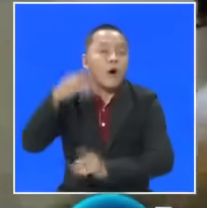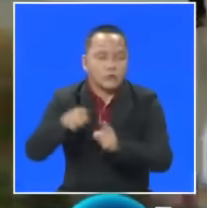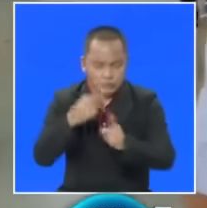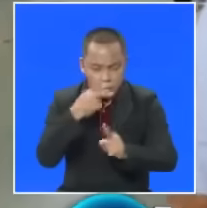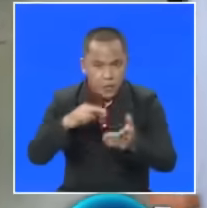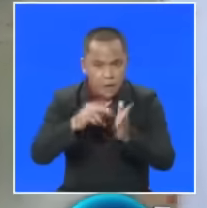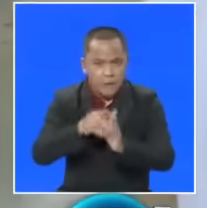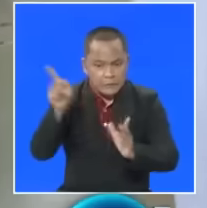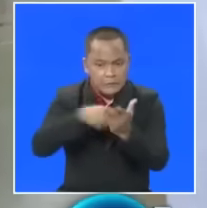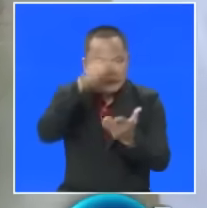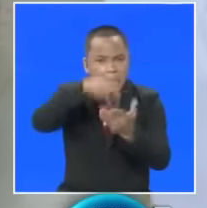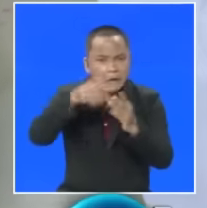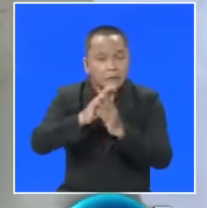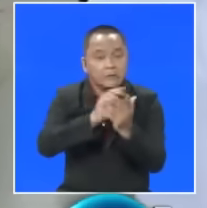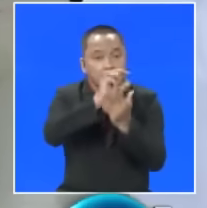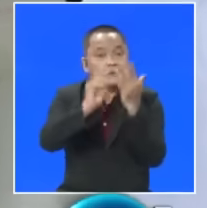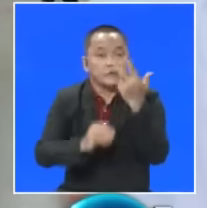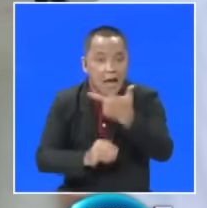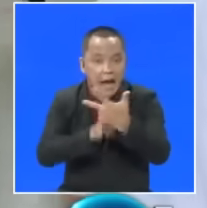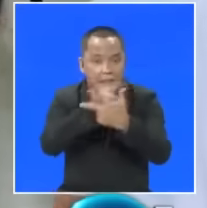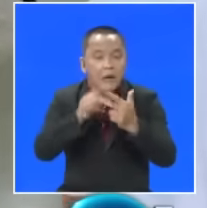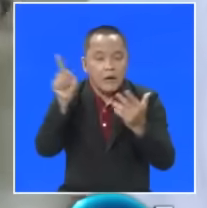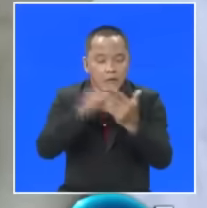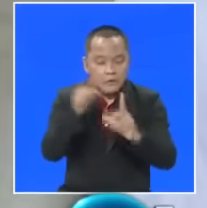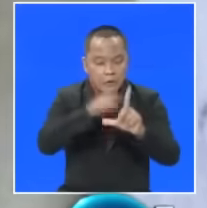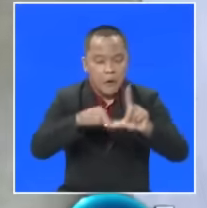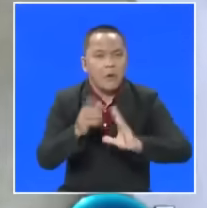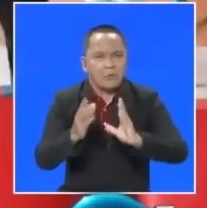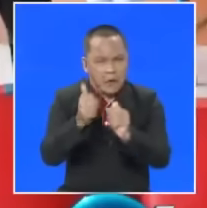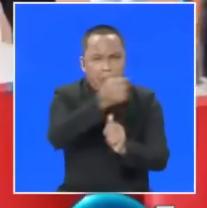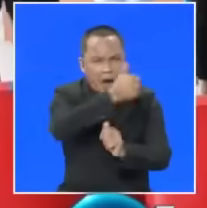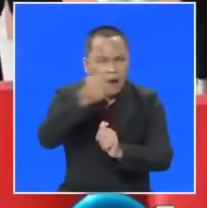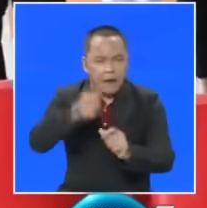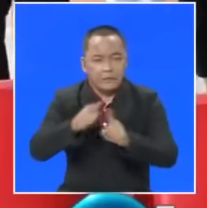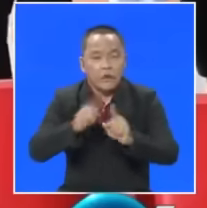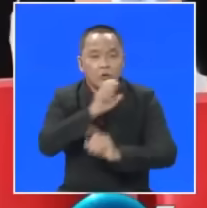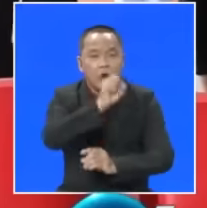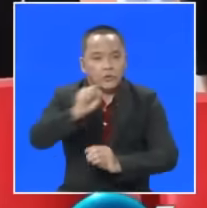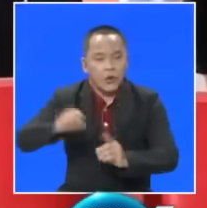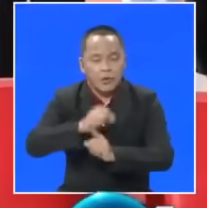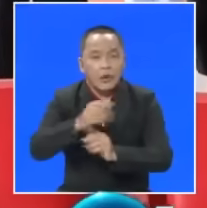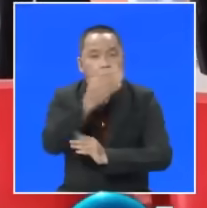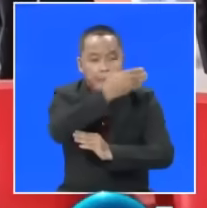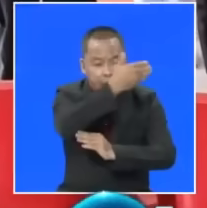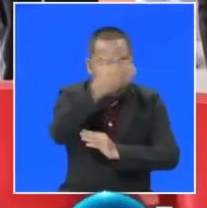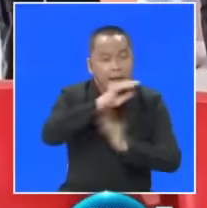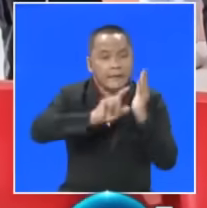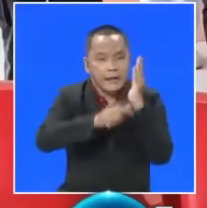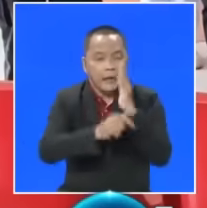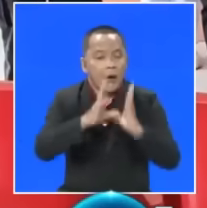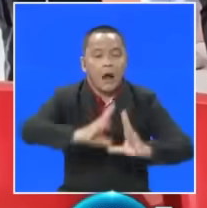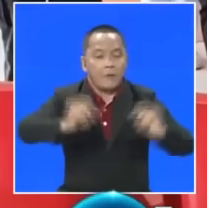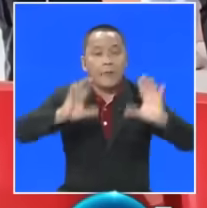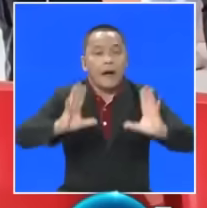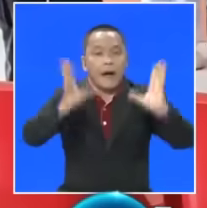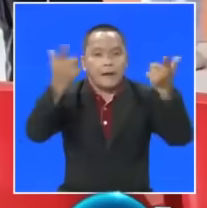ะท้อนจากสนามเลือกตั้งใหญ่3เขตที่ก้าวไกลล้มแชมป์เก่าทำให้สสเขตจากชาติพัฒนากล้าสูญพันธุ์ไป